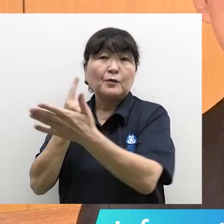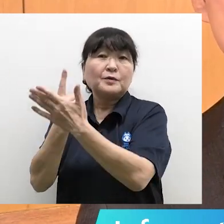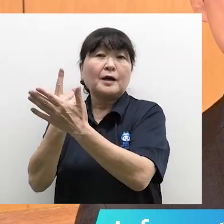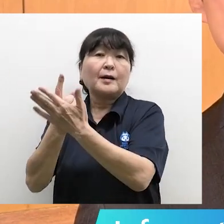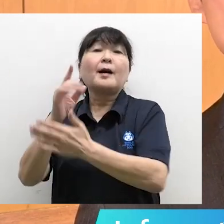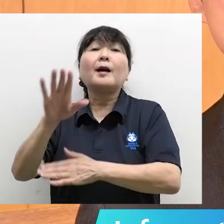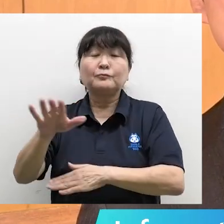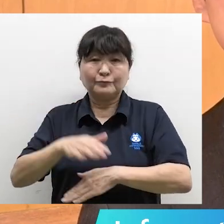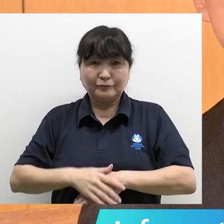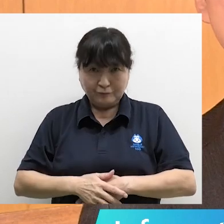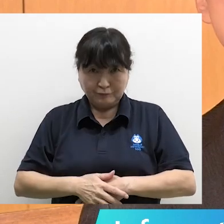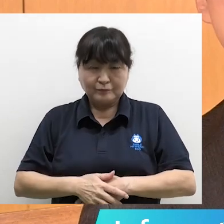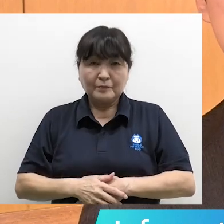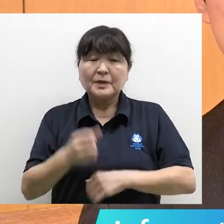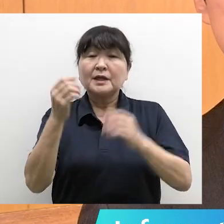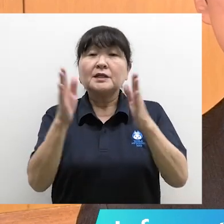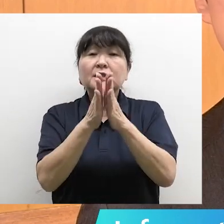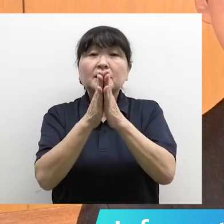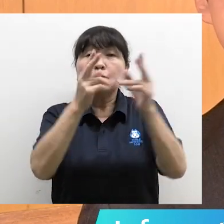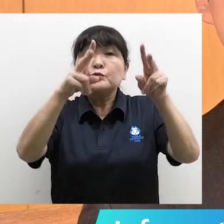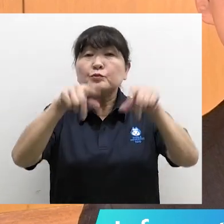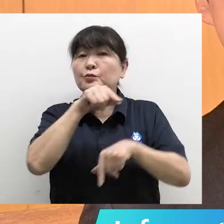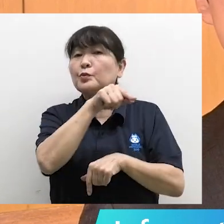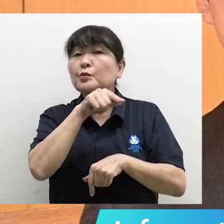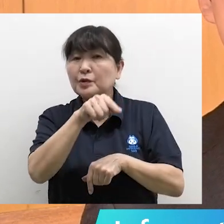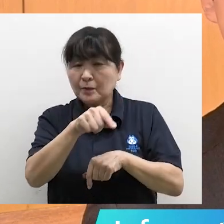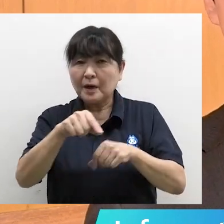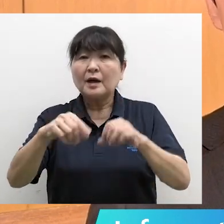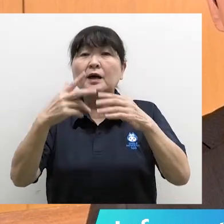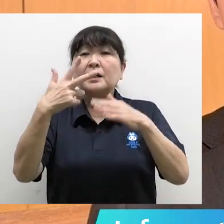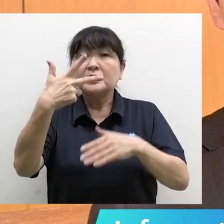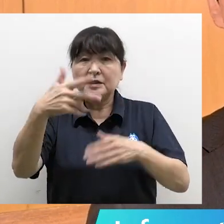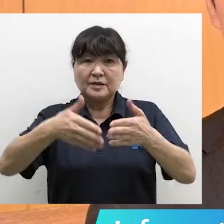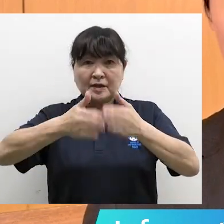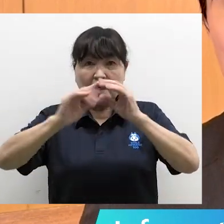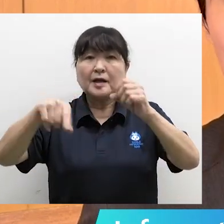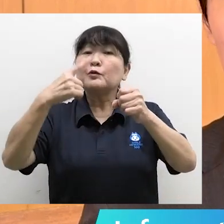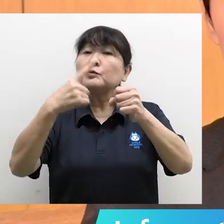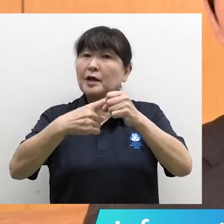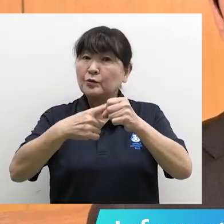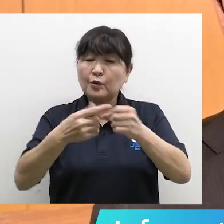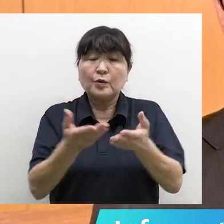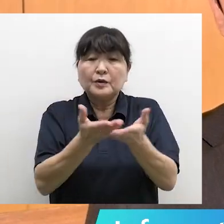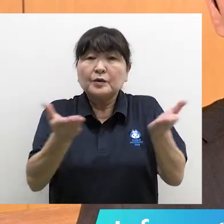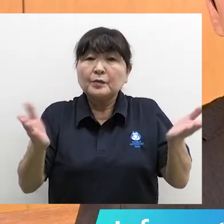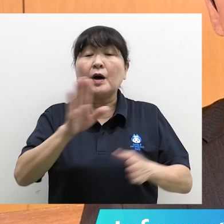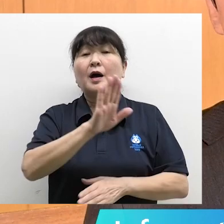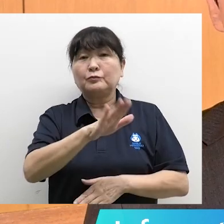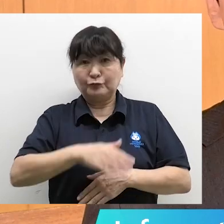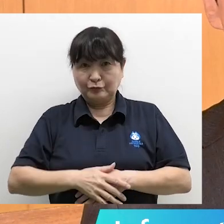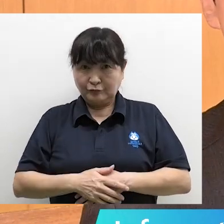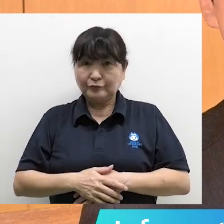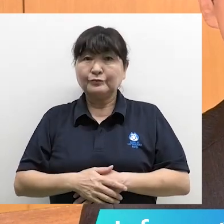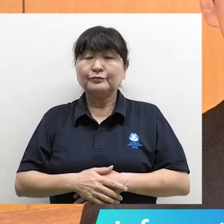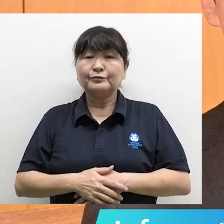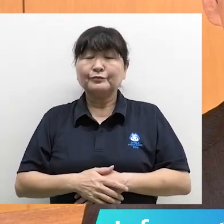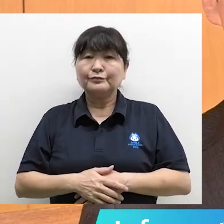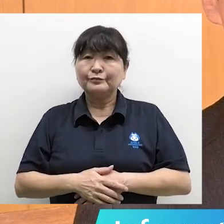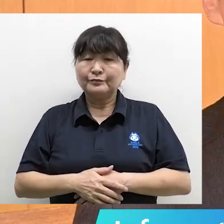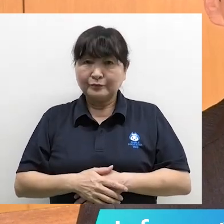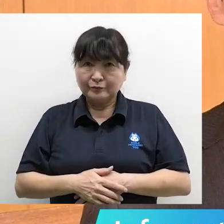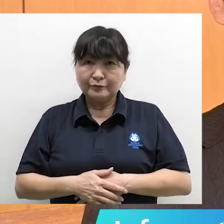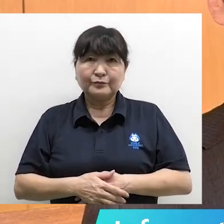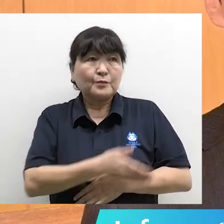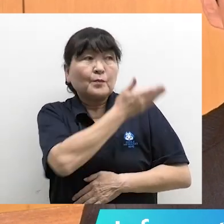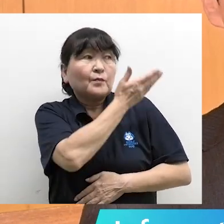場では宮崎市100周年の記念ブースも出展予定でございますので、ぜひおいでください。それからこちらはです